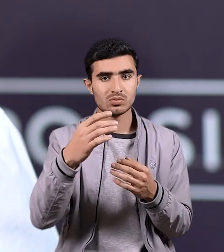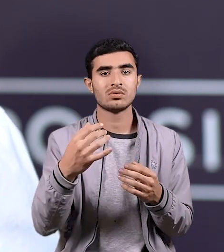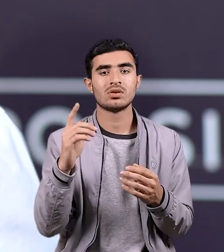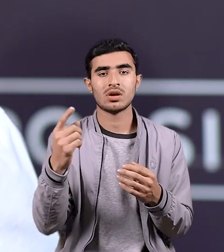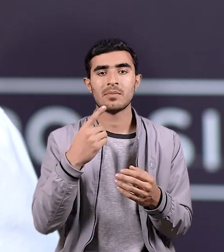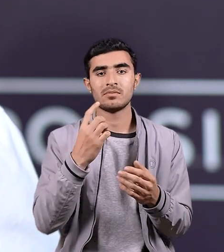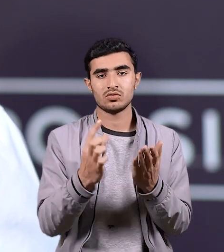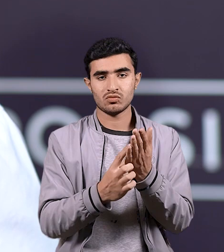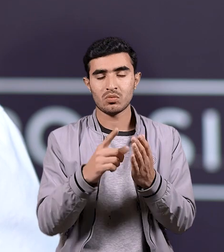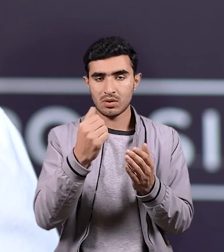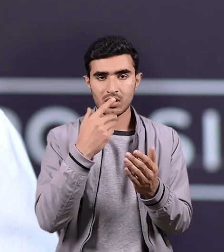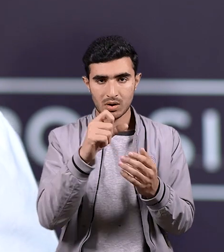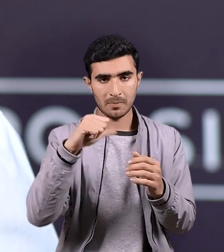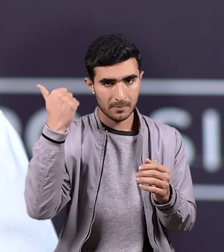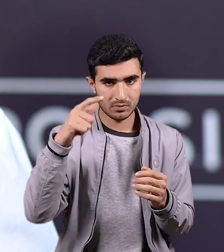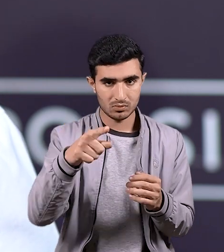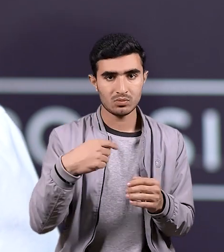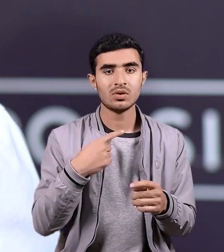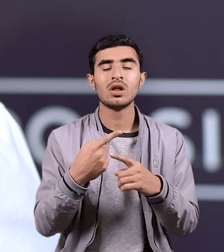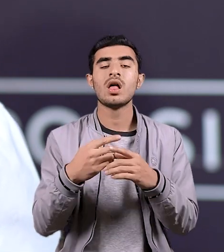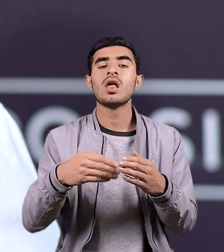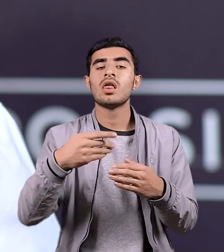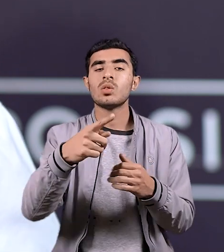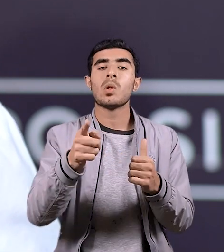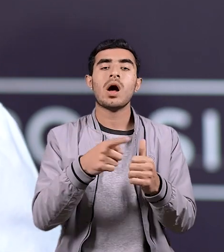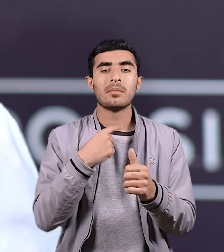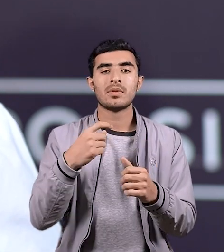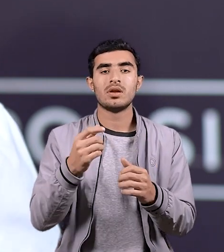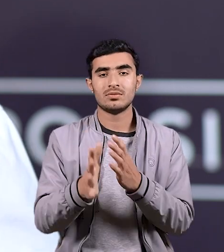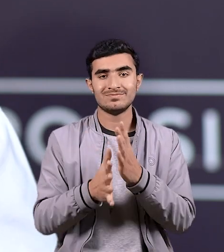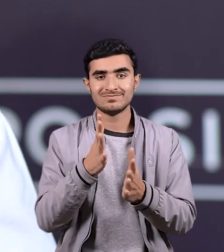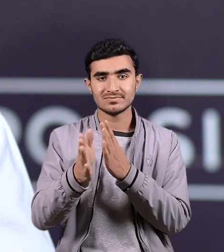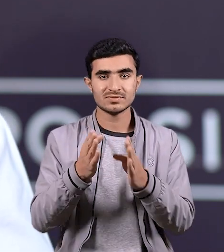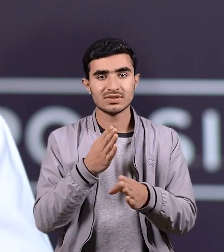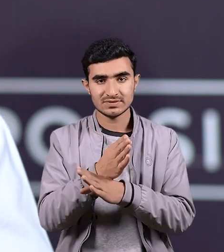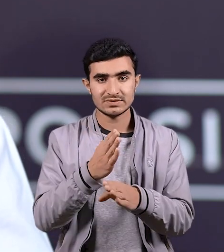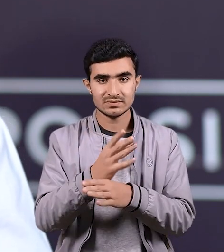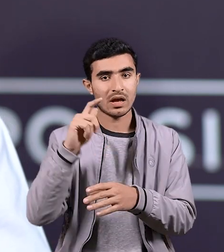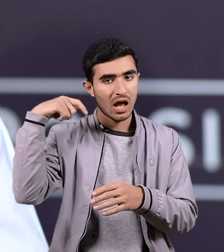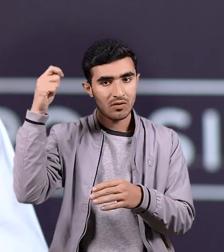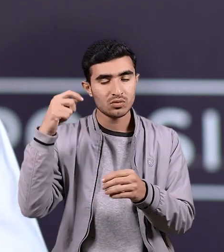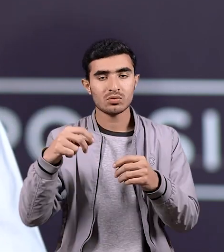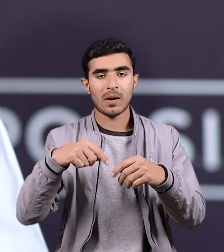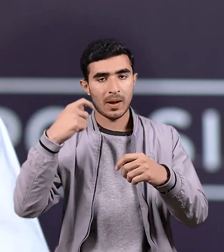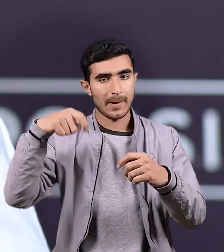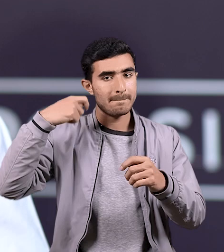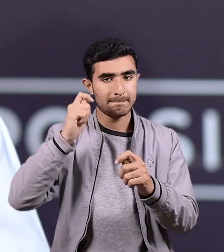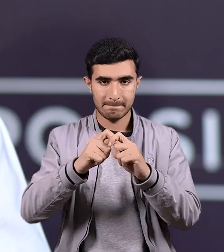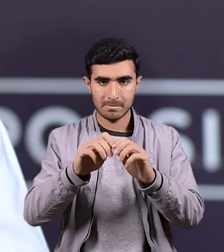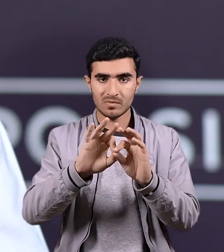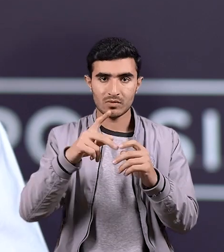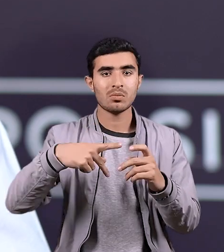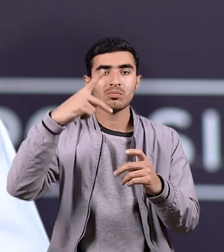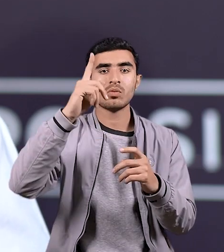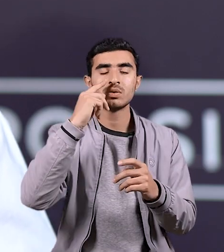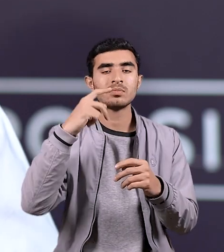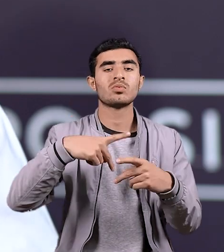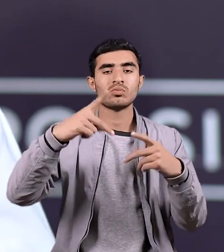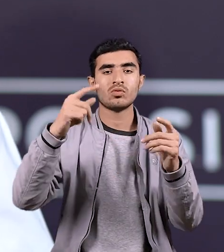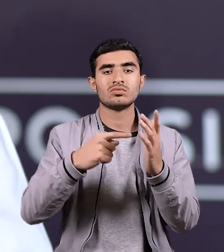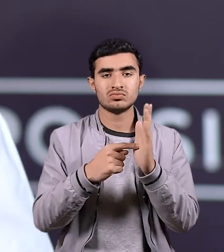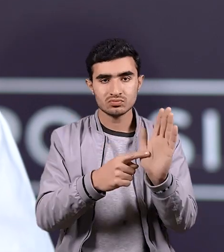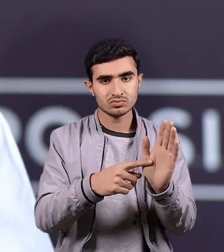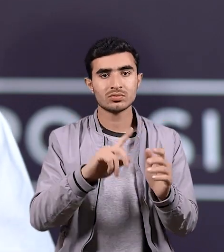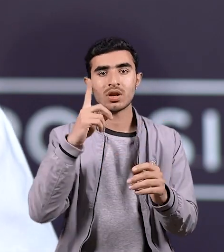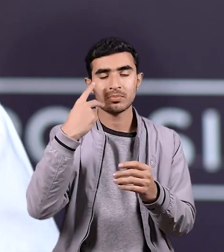साथ आप ऑनलाइन फ्रीलांसिंग भी कर सकते हैं। यानी वो लोग जो जिनको कोई ना कोई स्किल आती है, यानी आप